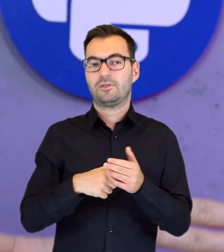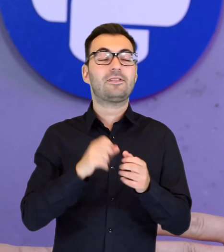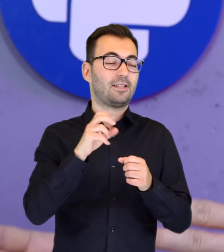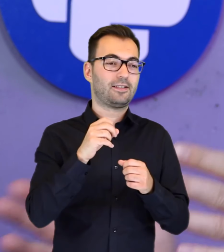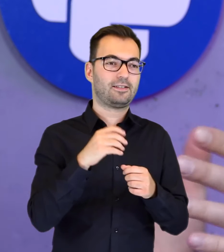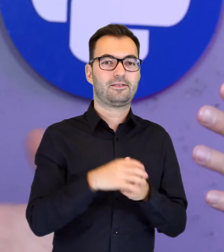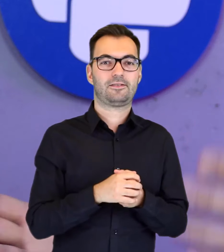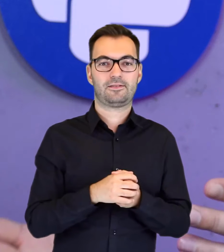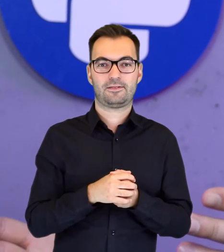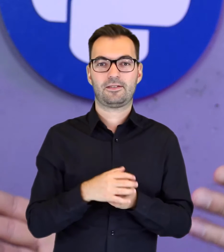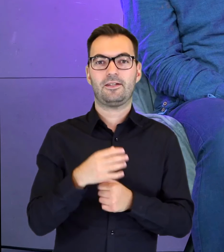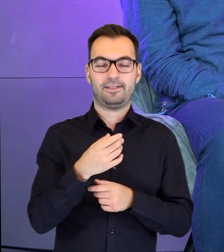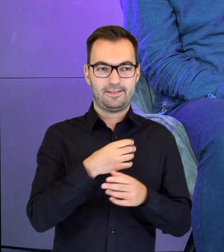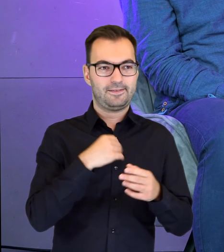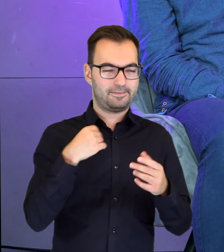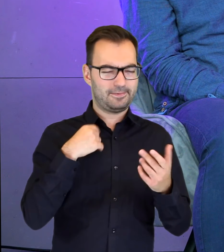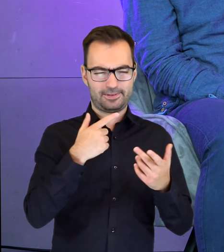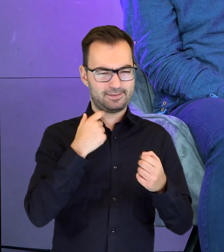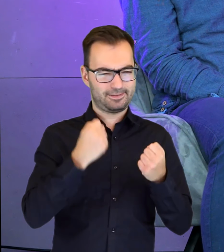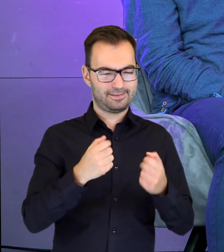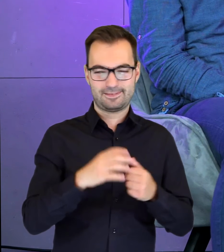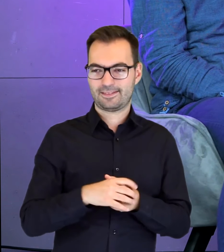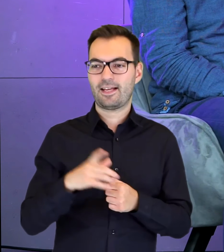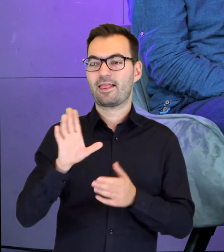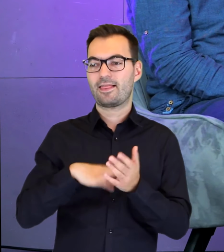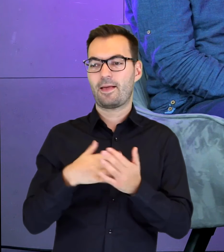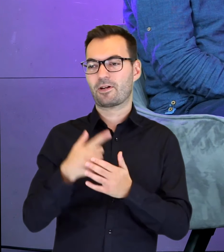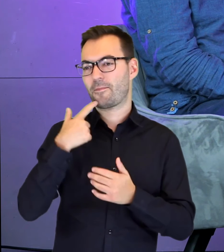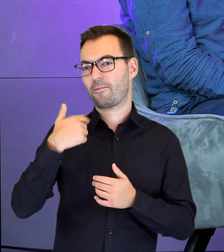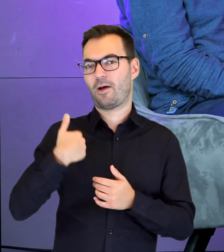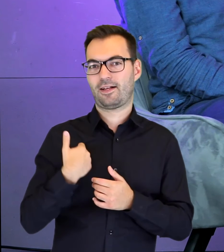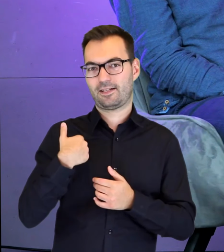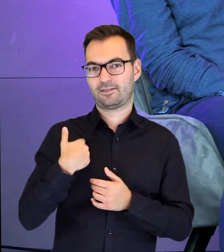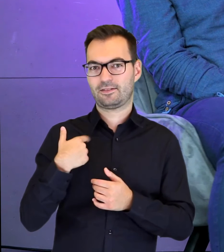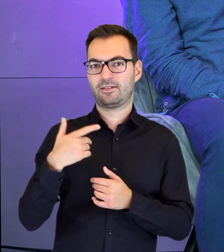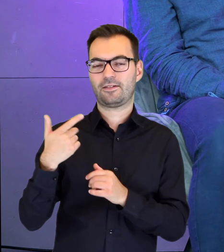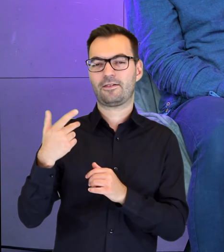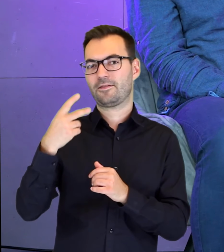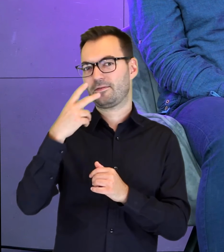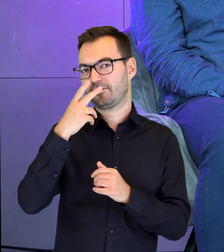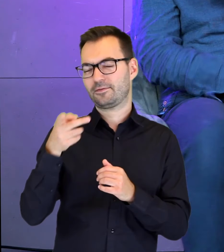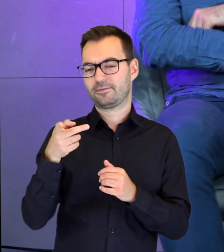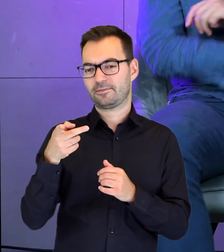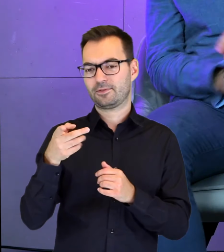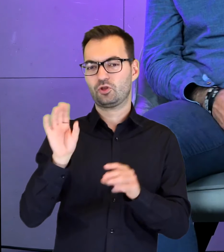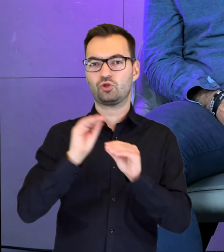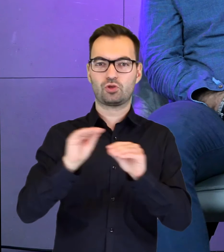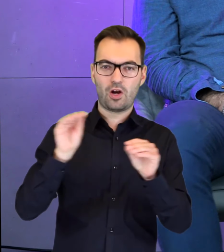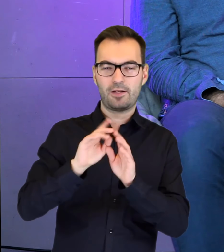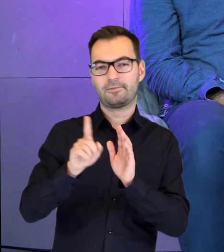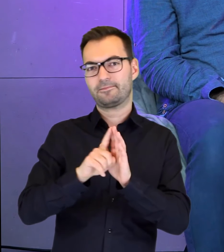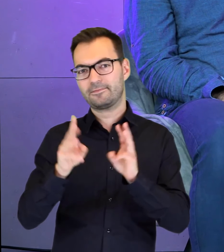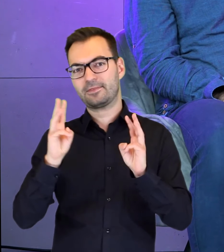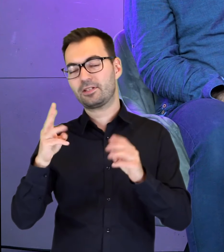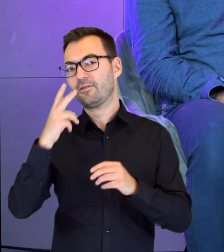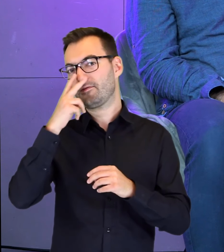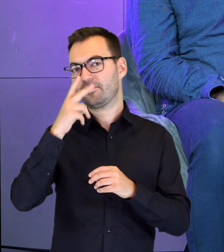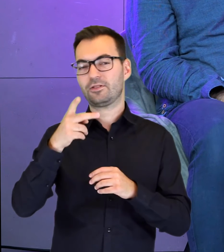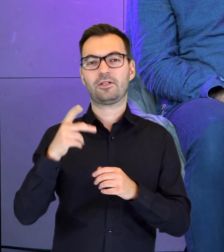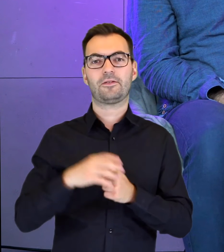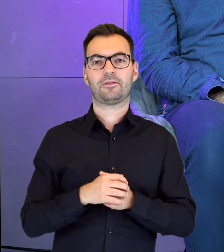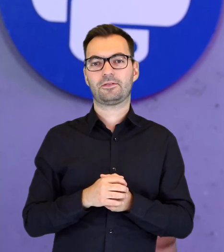niepełnosprawnościami tutaj zależy po prostu tak polskiej rzecz trudna ta wersji angielskiej jak miałem do czynienia